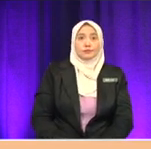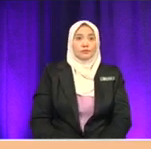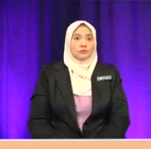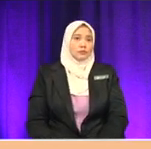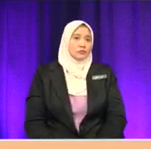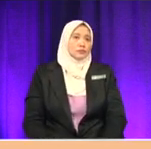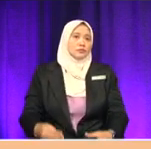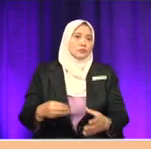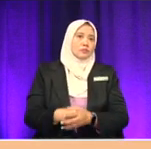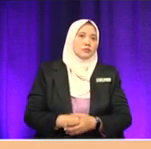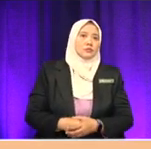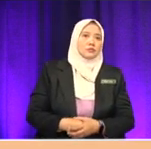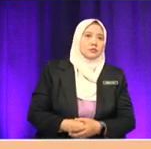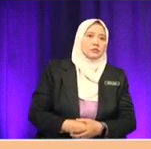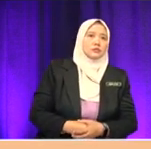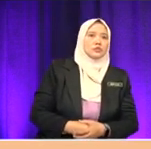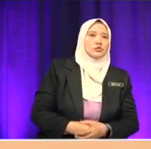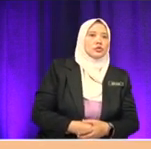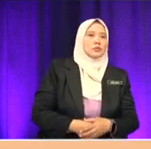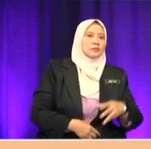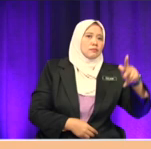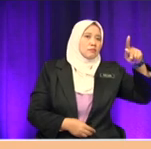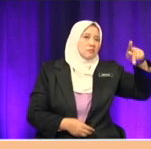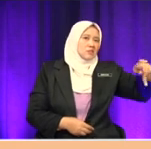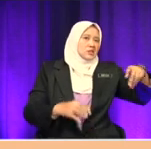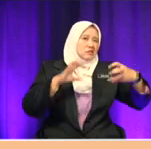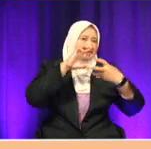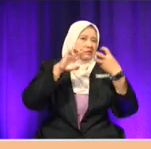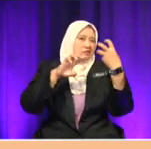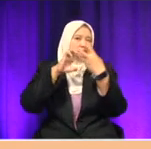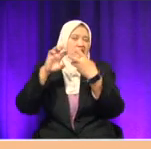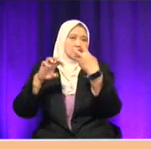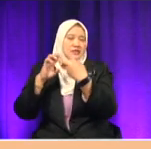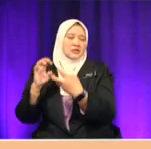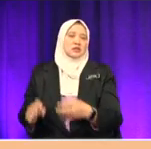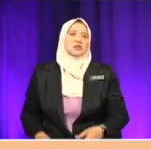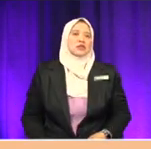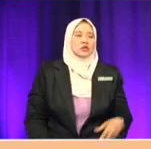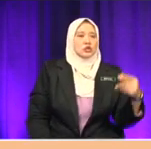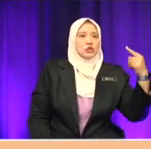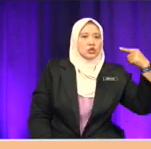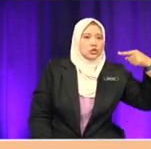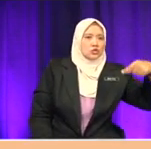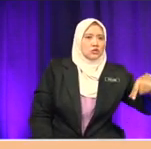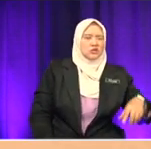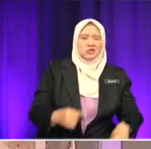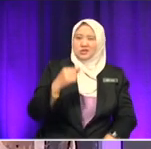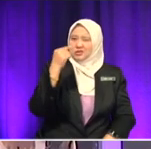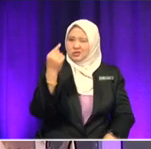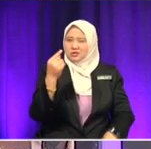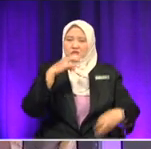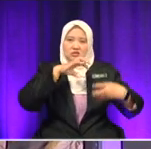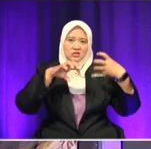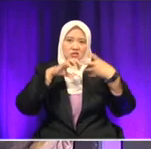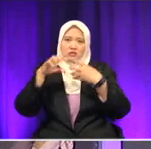keadaan keruh. Tabung uji Q, keadaan sedikit keruh selepas 3 hari. Okey, ingat lagi tak tadi cikgu ada beritahu